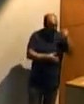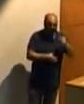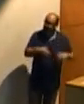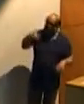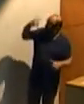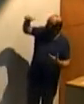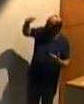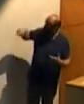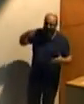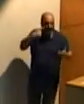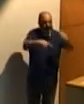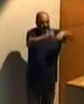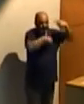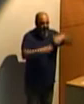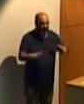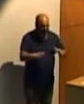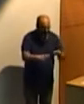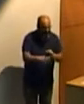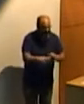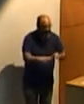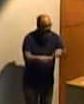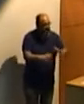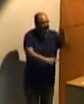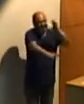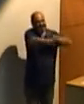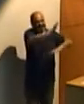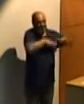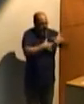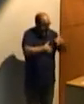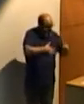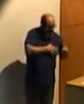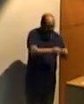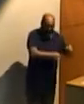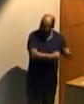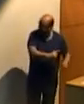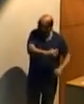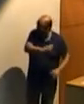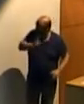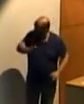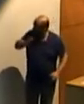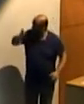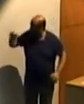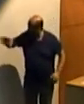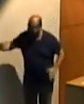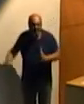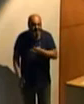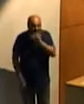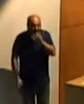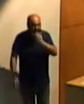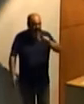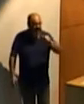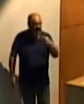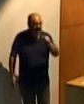ces fossiles depuis ces micro organismes jusqu'à cet australopithèque us africa far this